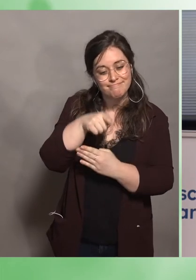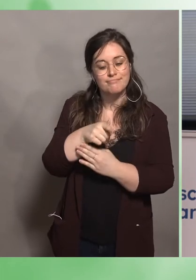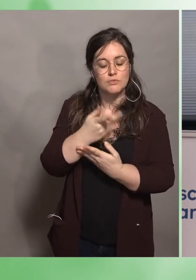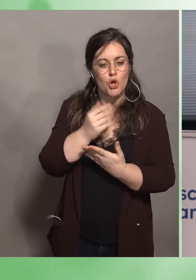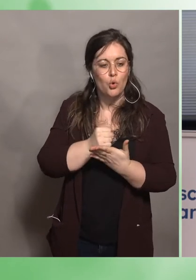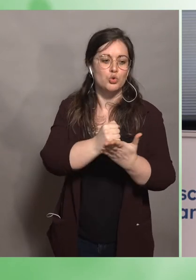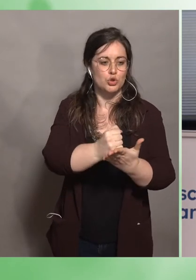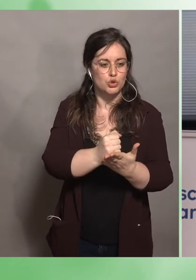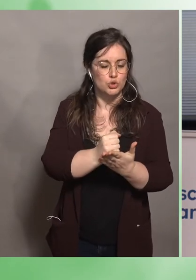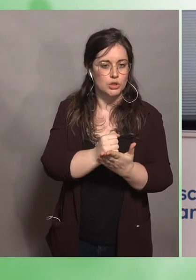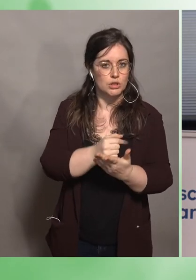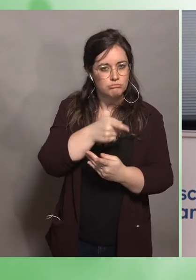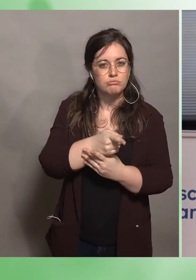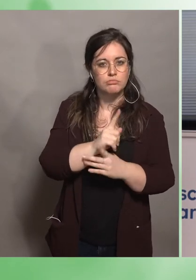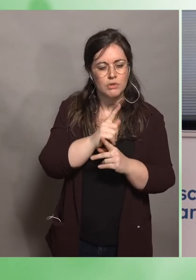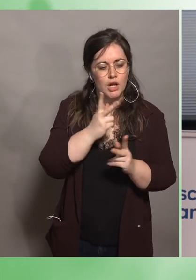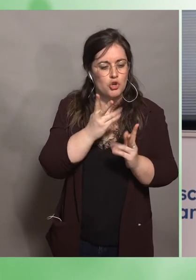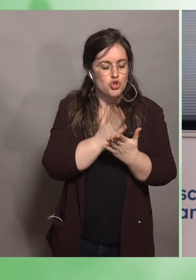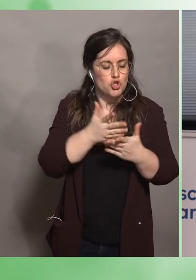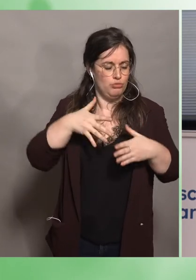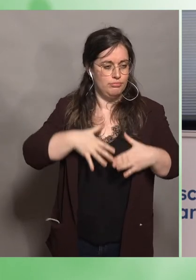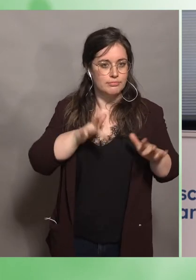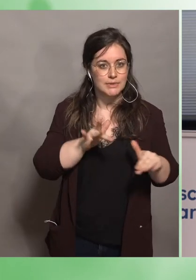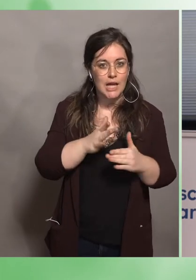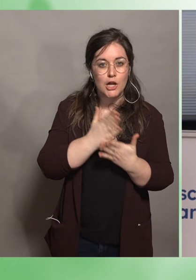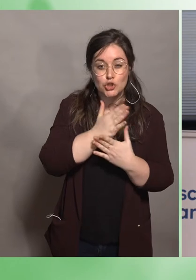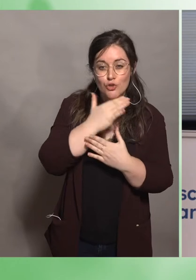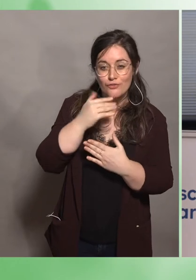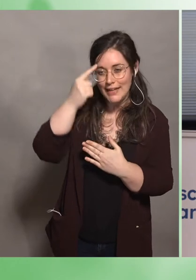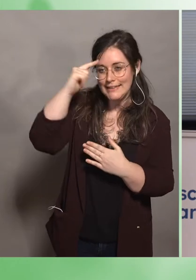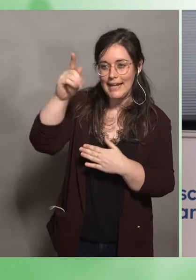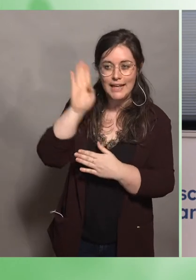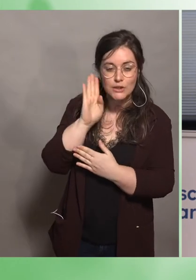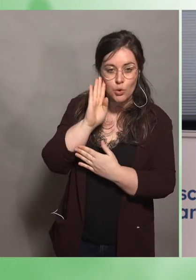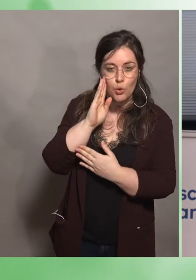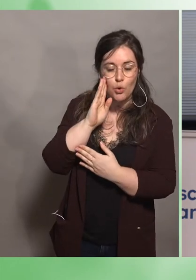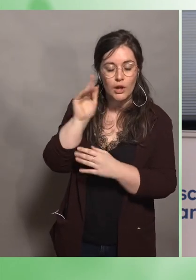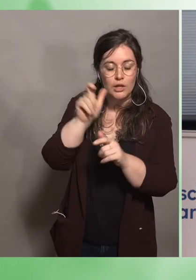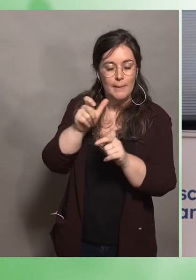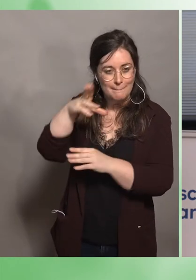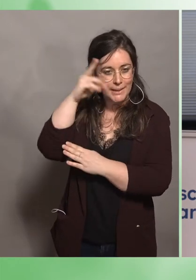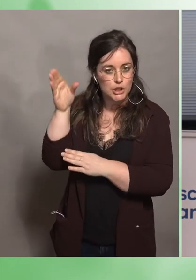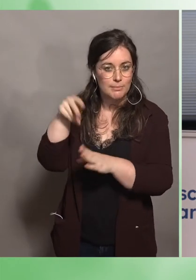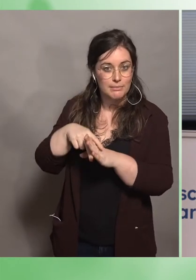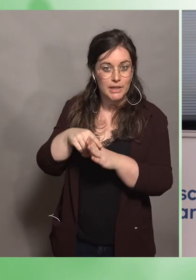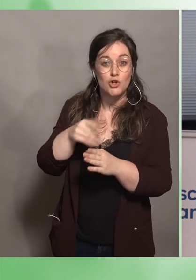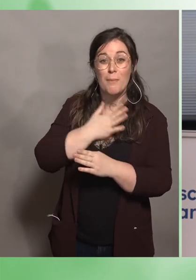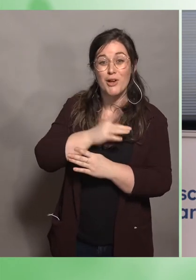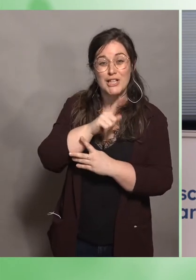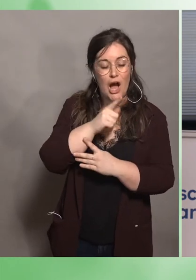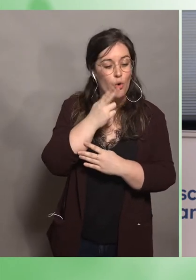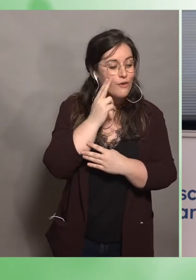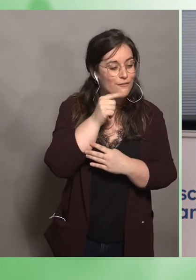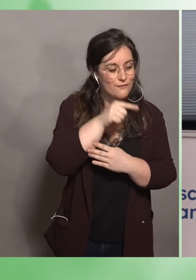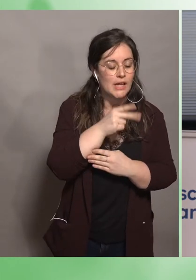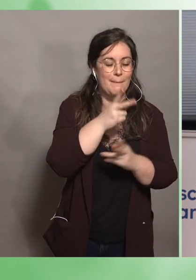sie unterstützen sollen in genau diesem Können. Wir haben viel über die Talente schon gehört, der Menschen mit Behinderung. Wir wollen auch ein Stück aufs Können